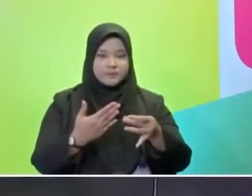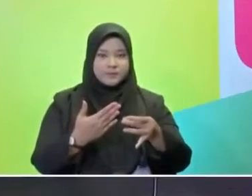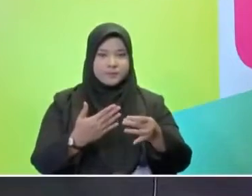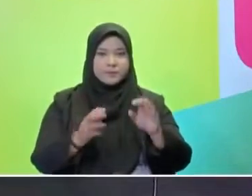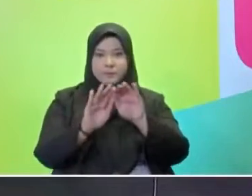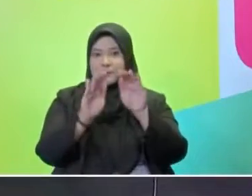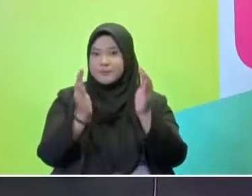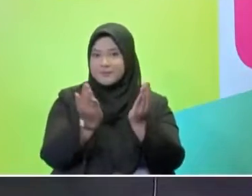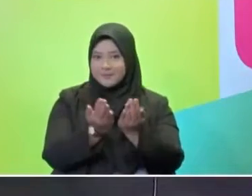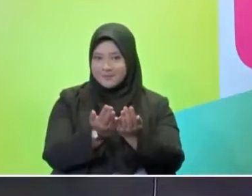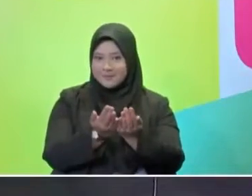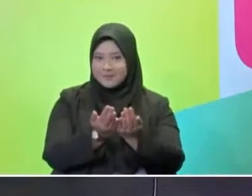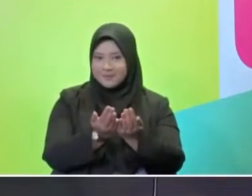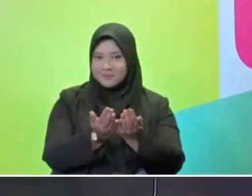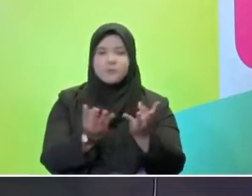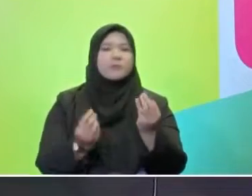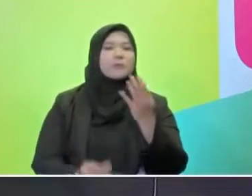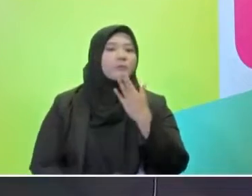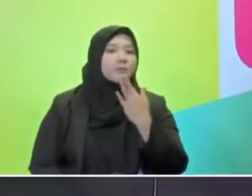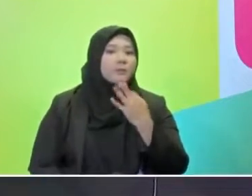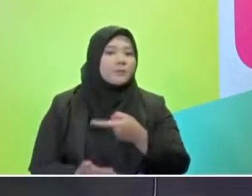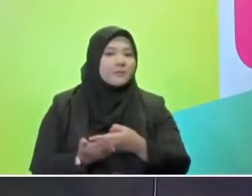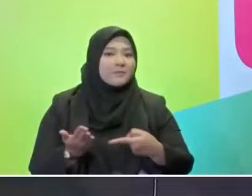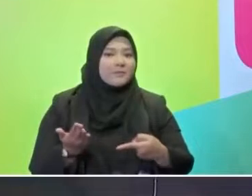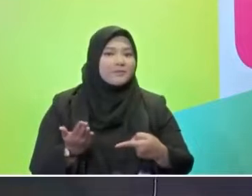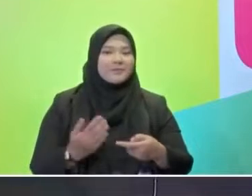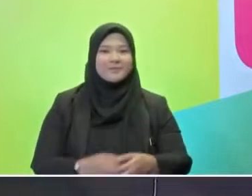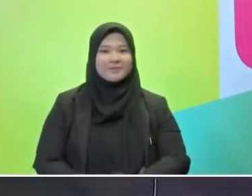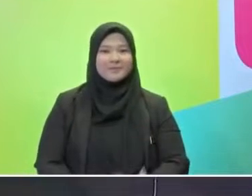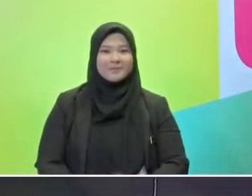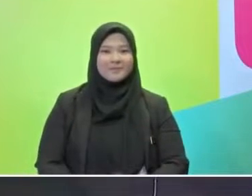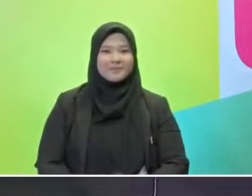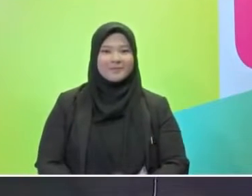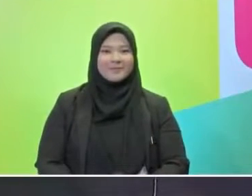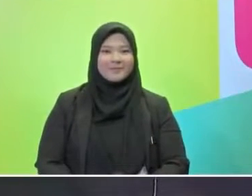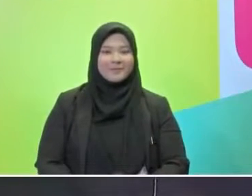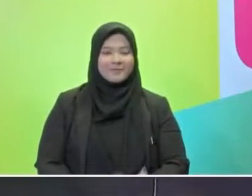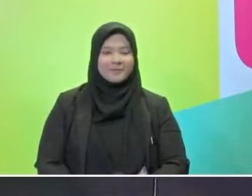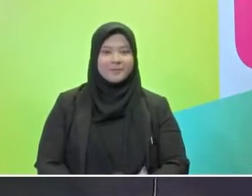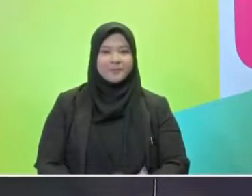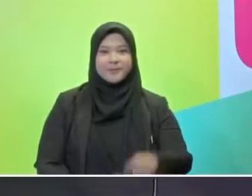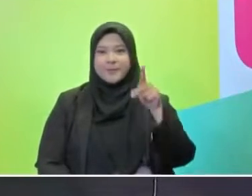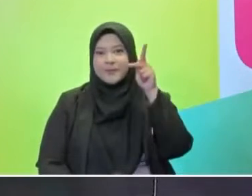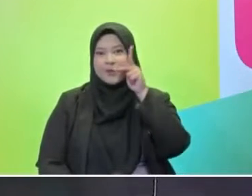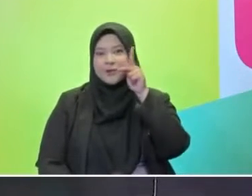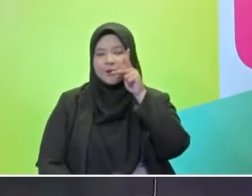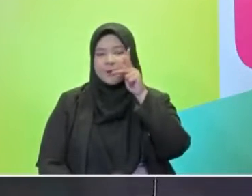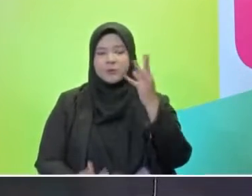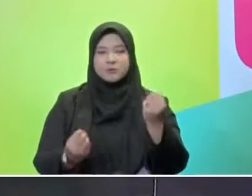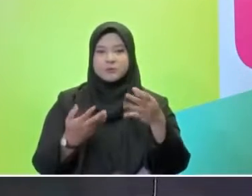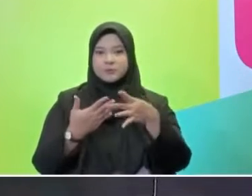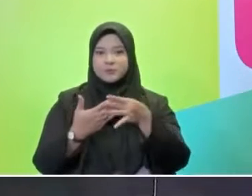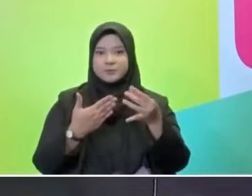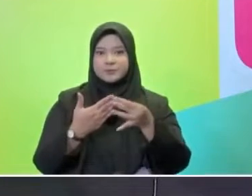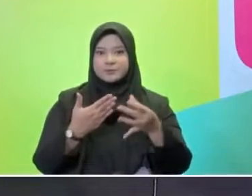akan ambil bekas yang ada bola berwarna-warni. Kemudian saya kena padankan gambar ni, cikgu. Betul, betul. Okay. Dalam tu